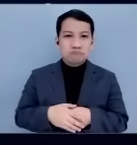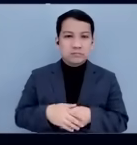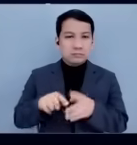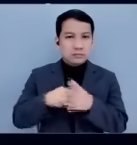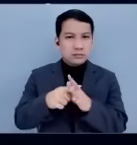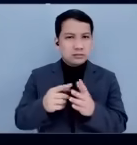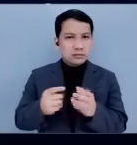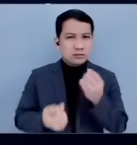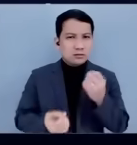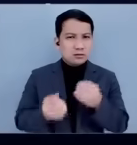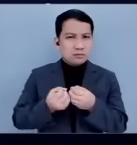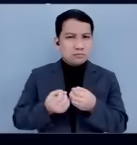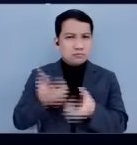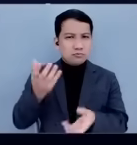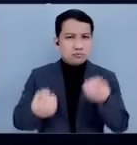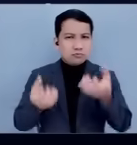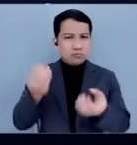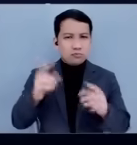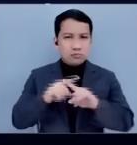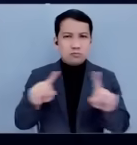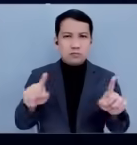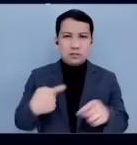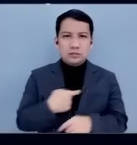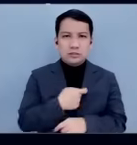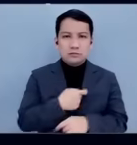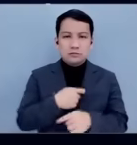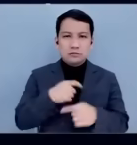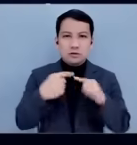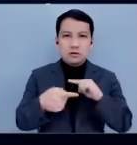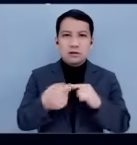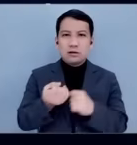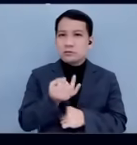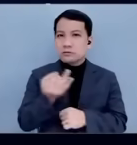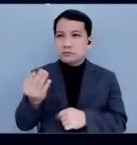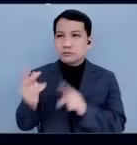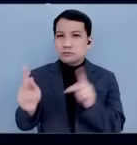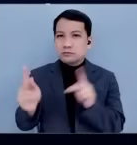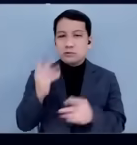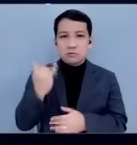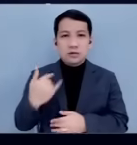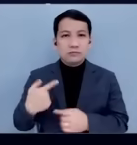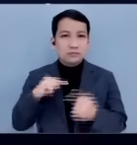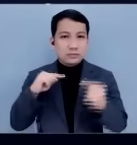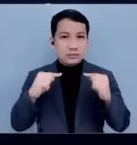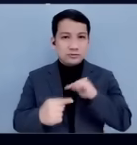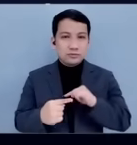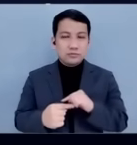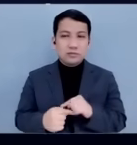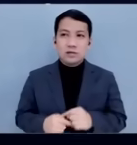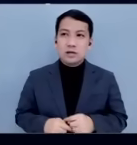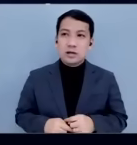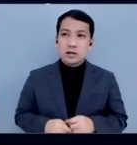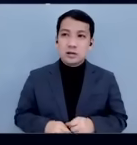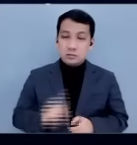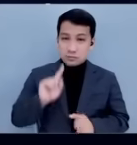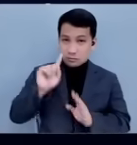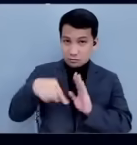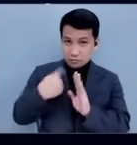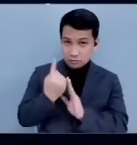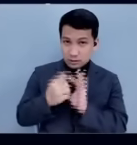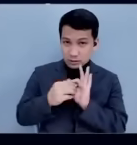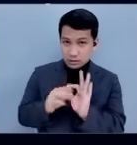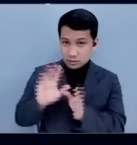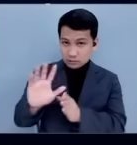pagsabog sa lugar. Walang nasawi sa sunog pero may ilang residenteng nasaktan. Inabot ng higit isang oras ang pag-apula ng mga